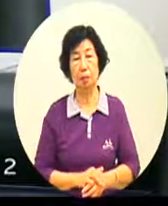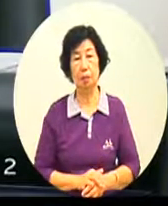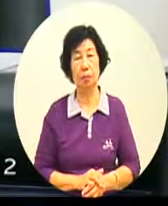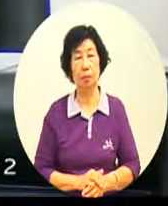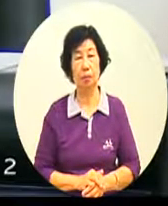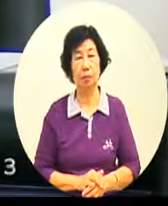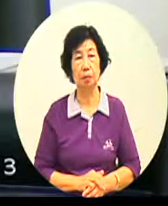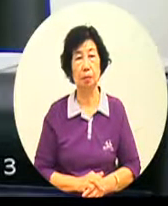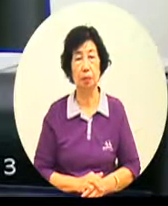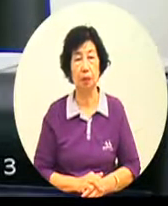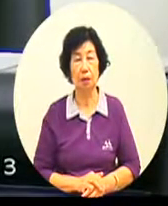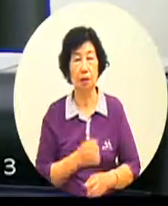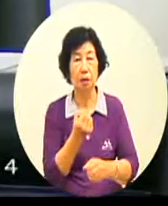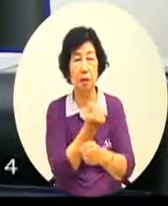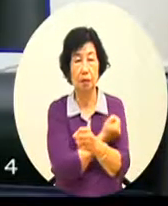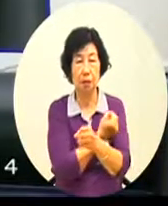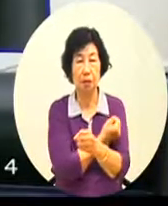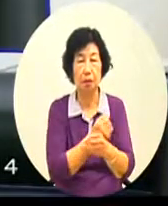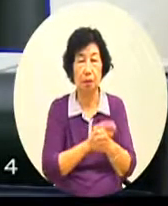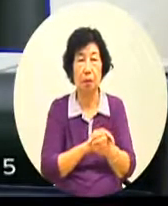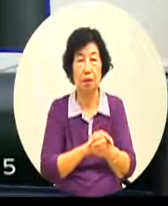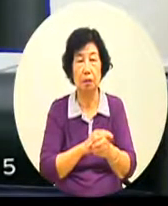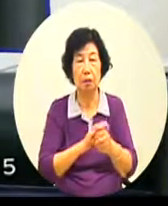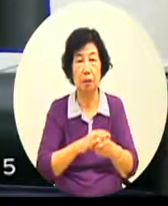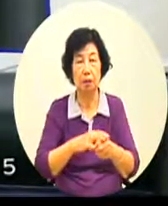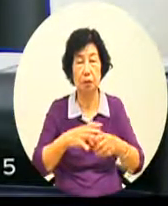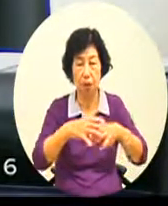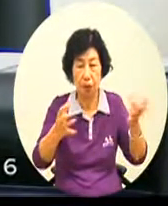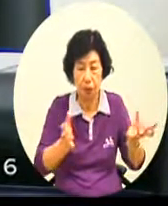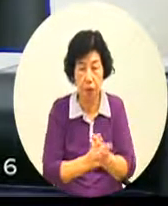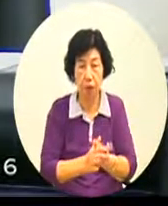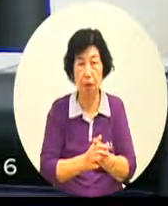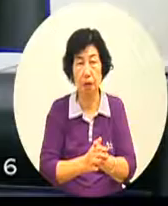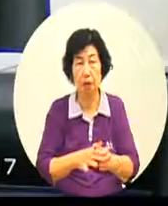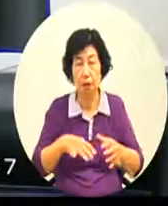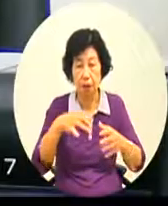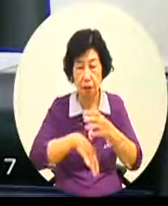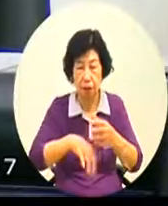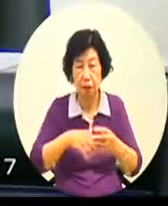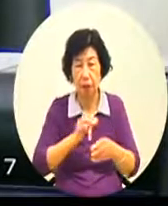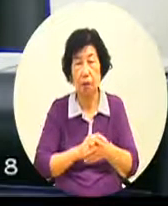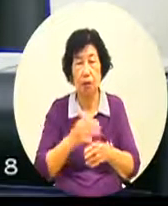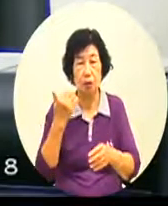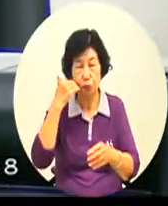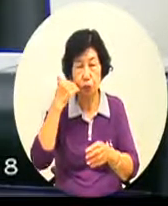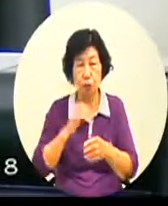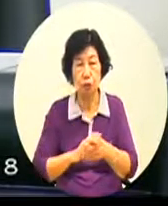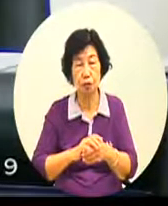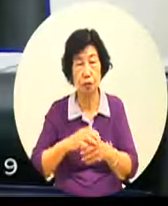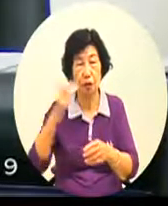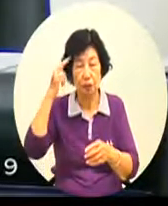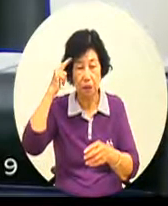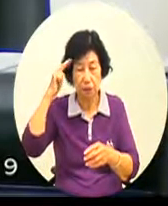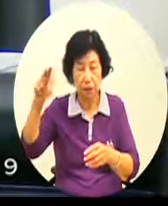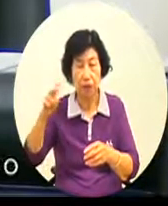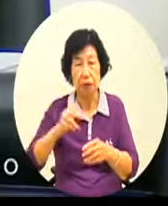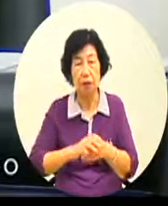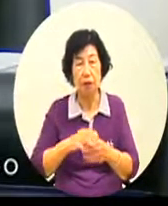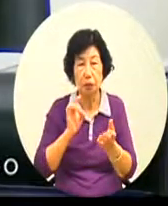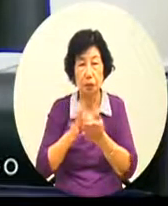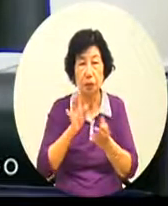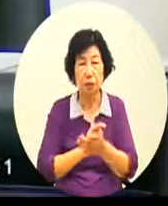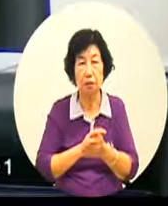劳团的意思就是这7天如果砍了等于说一天在国定假日来讲一天等于2倍的